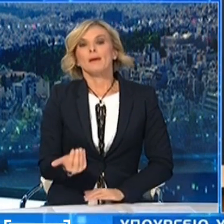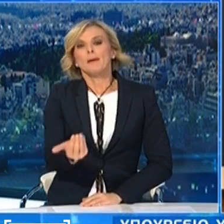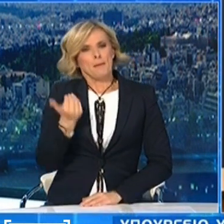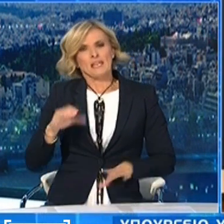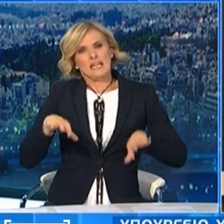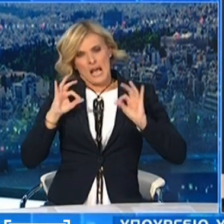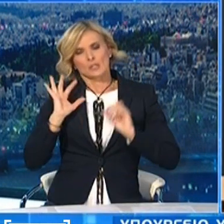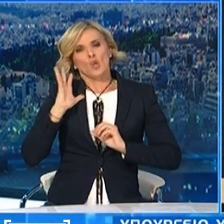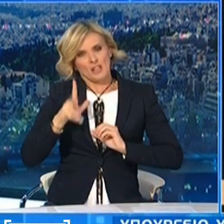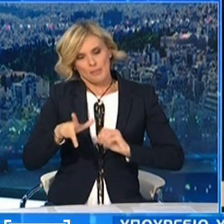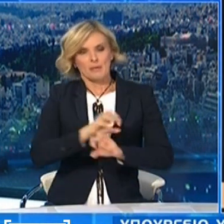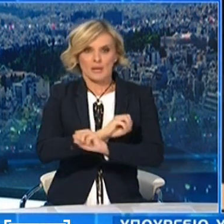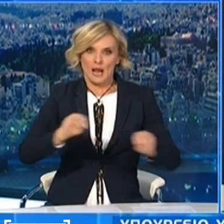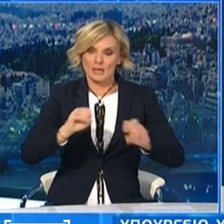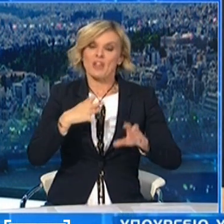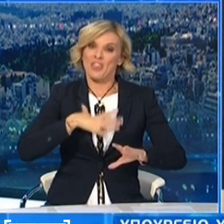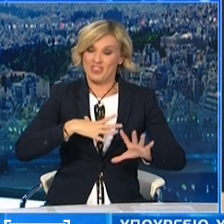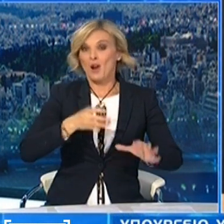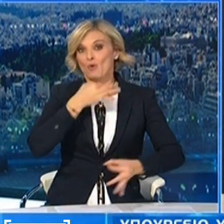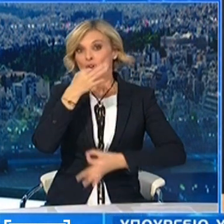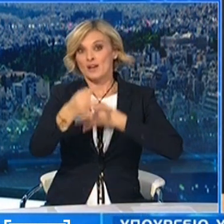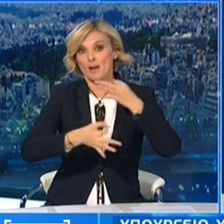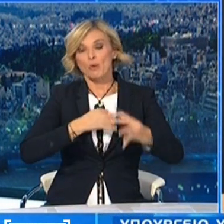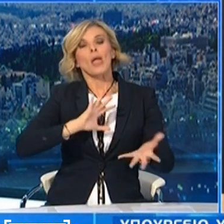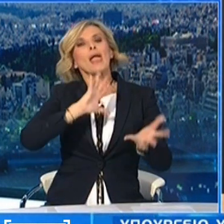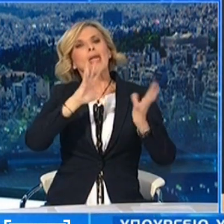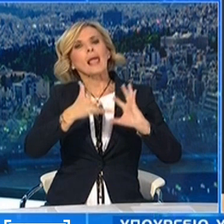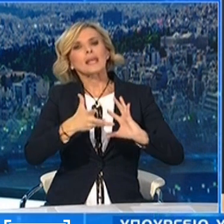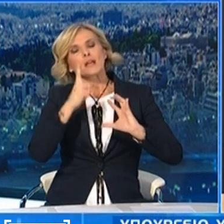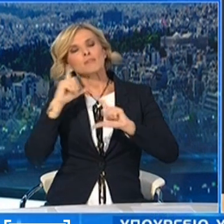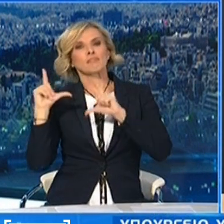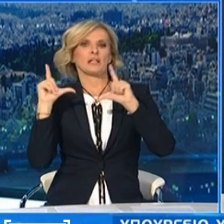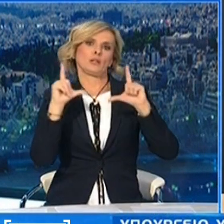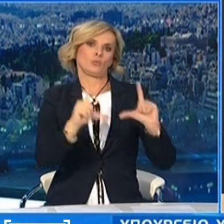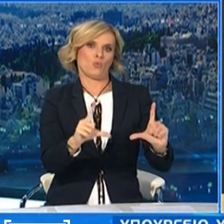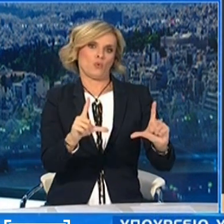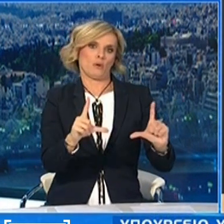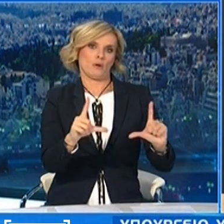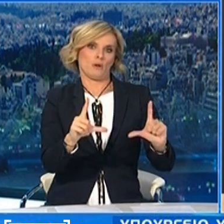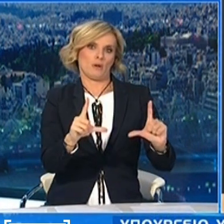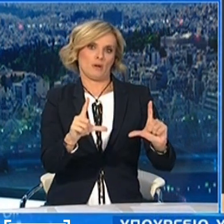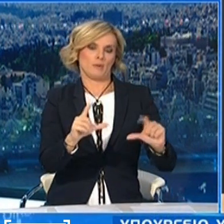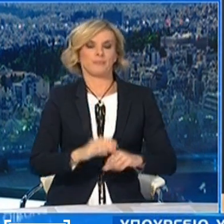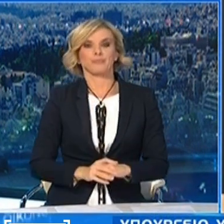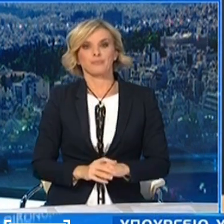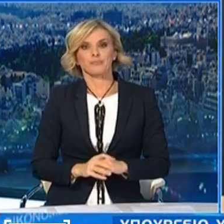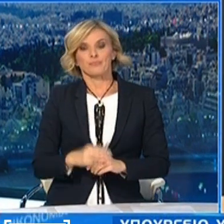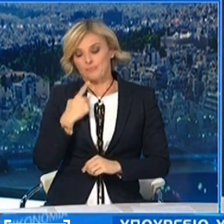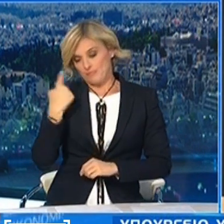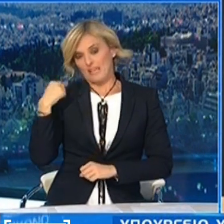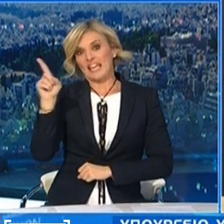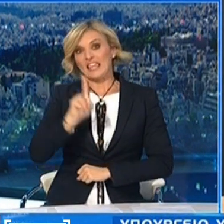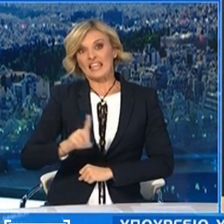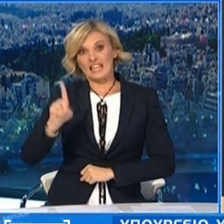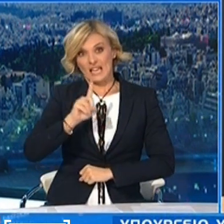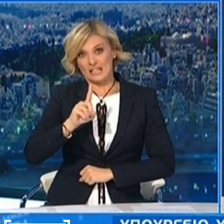καθημερινών εξελίξεων για την πανδημία, θα ήθελα να αναφερθώ στη γενική εικόνα, στη γενική κατάσταση. Μέχρι την Κυριακή 18 Οκτωβρίου έχουν καταγραφεί συνολικά